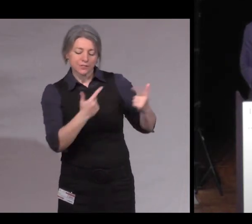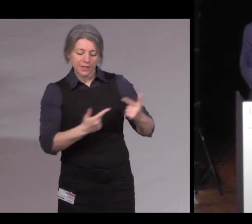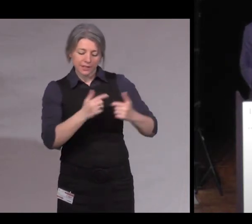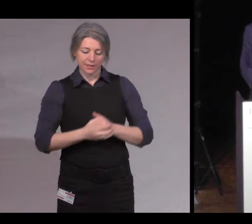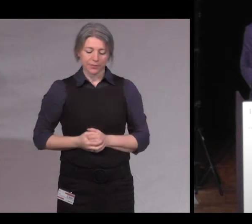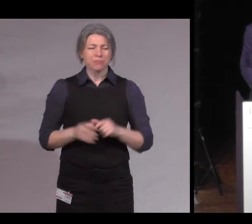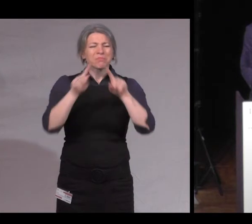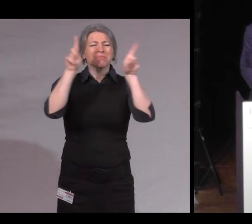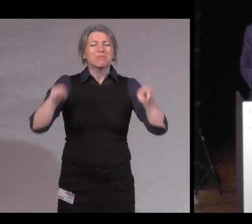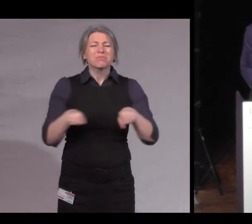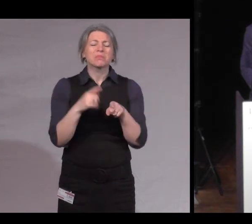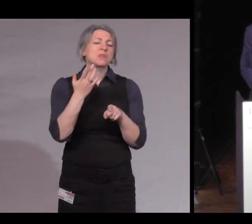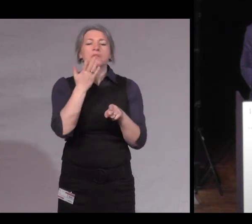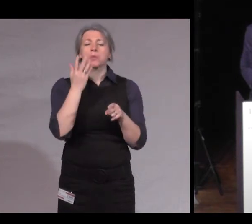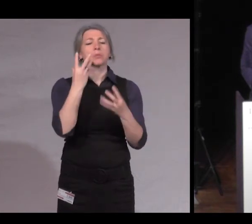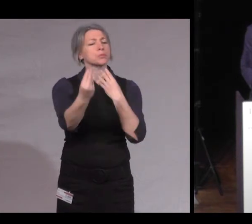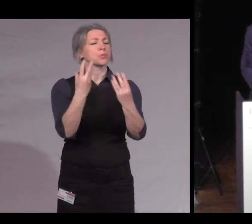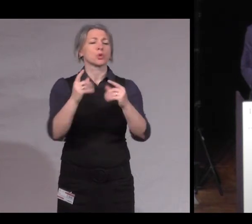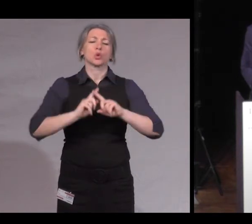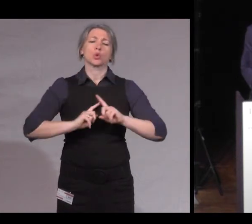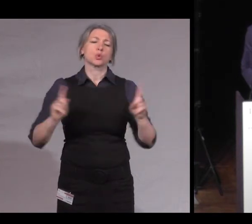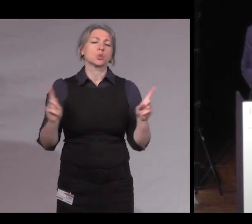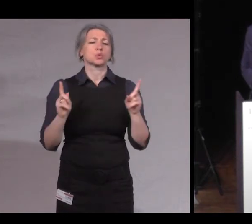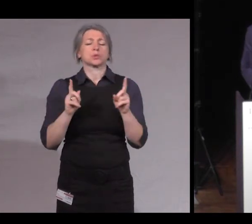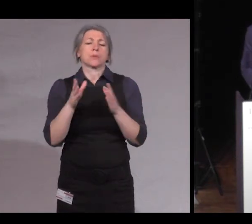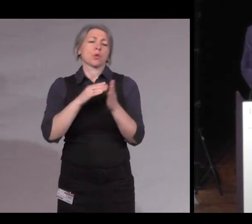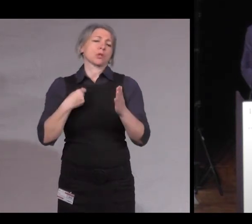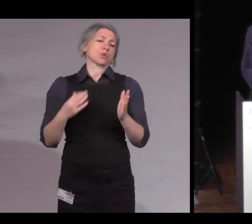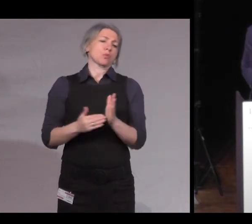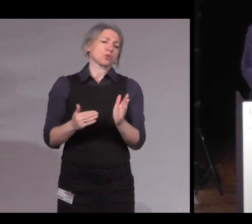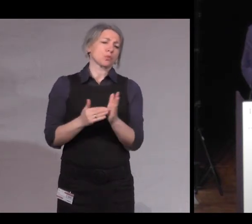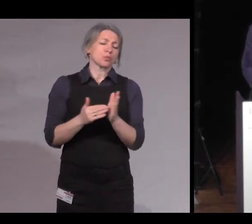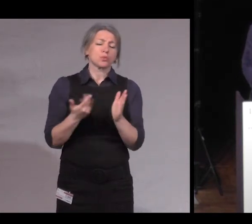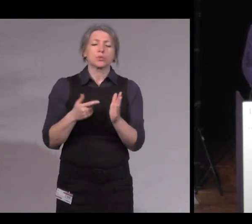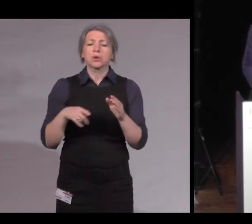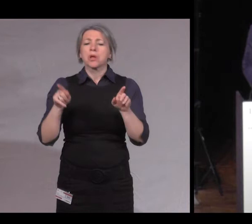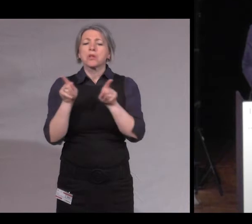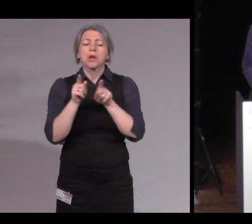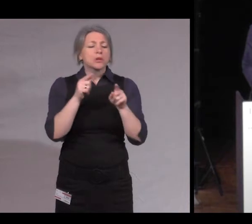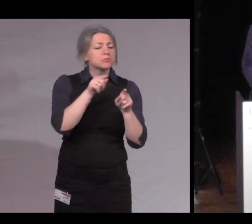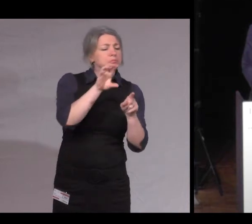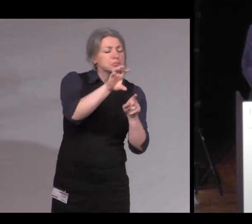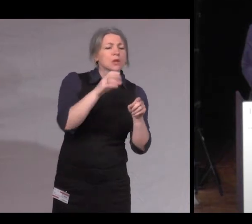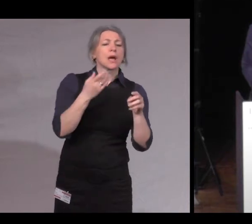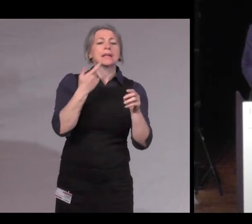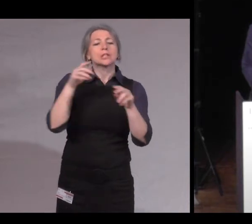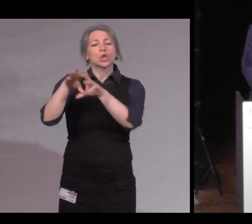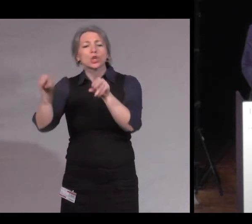Do toho systému se dá nahrát uživatelské rozhraní, měsíční informační systém, komunikace pacientů s